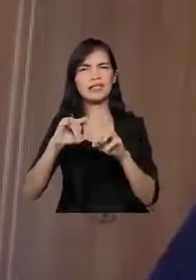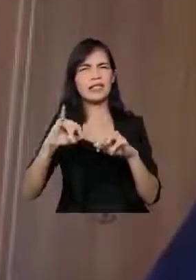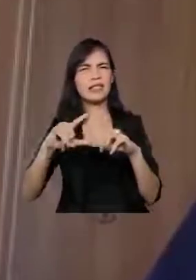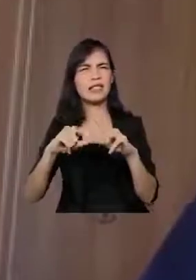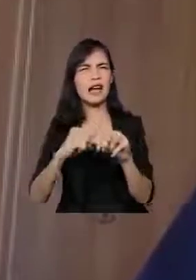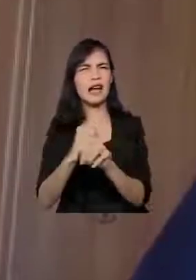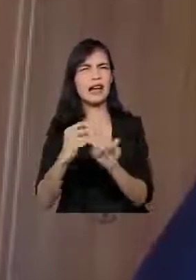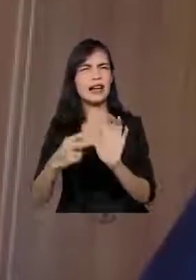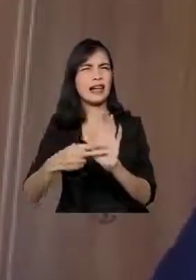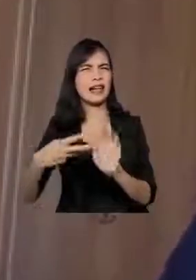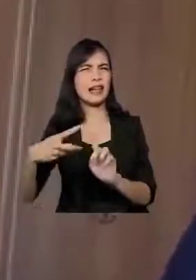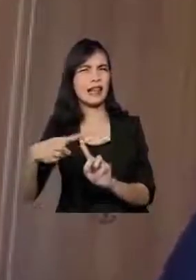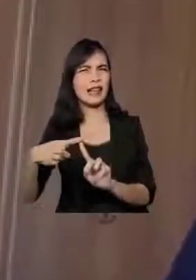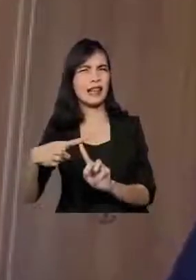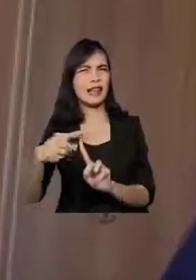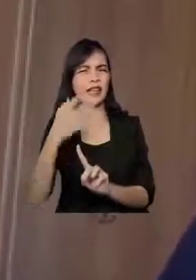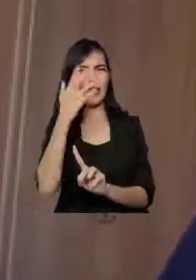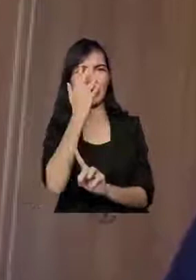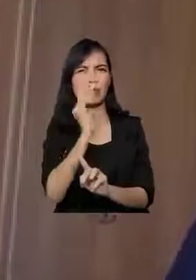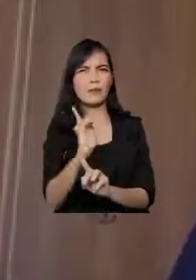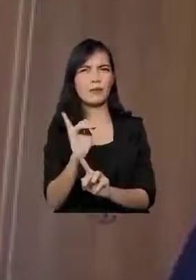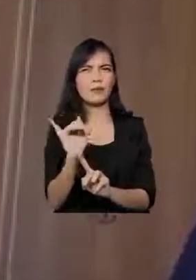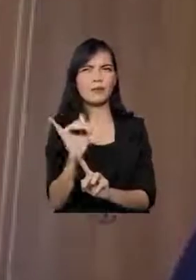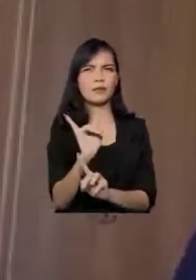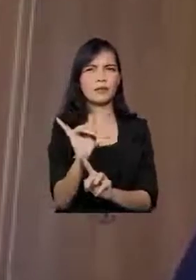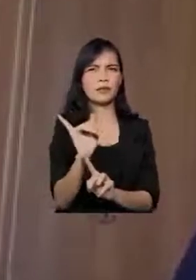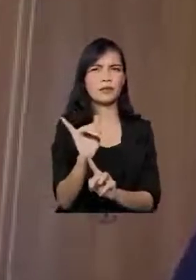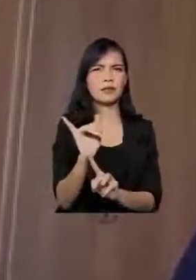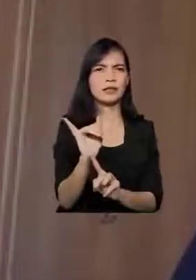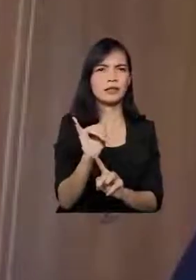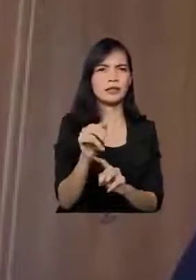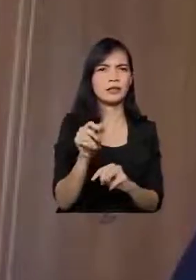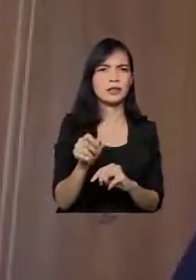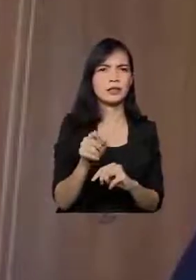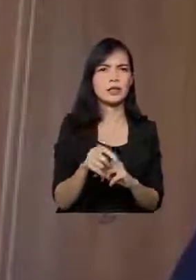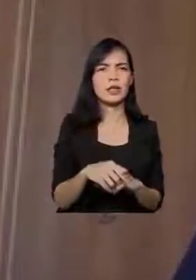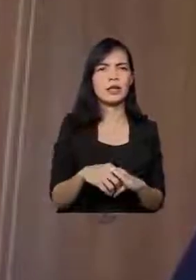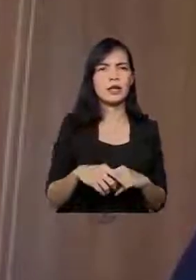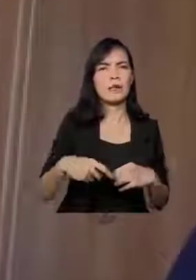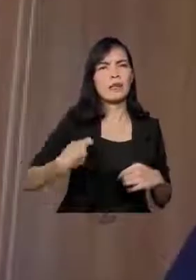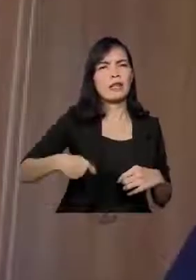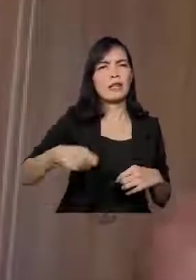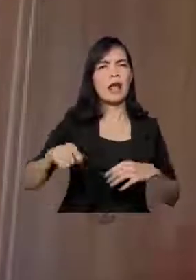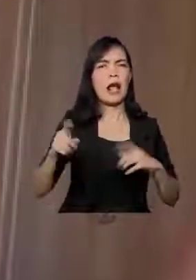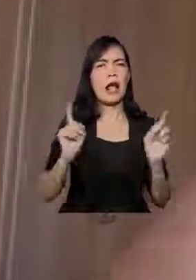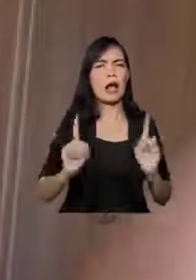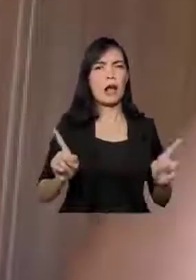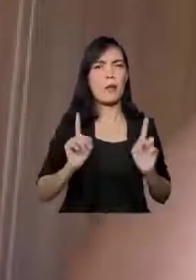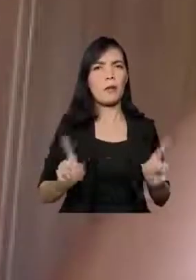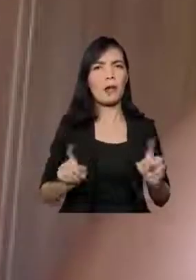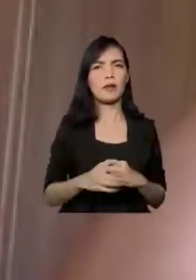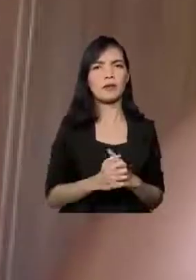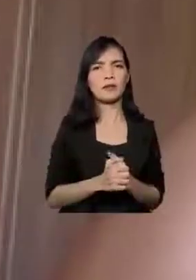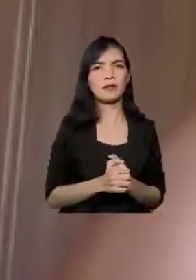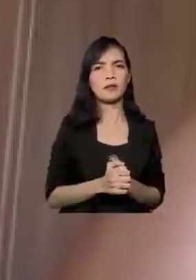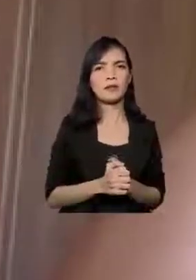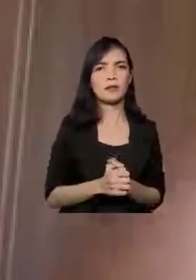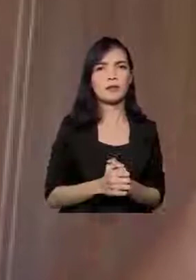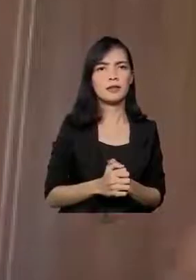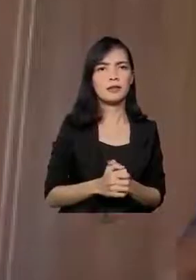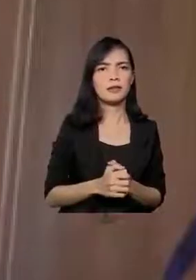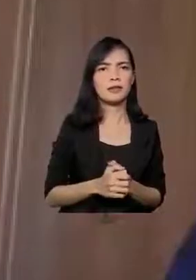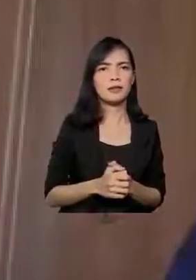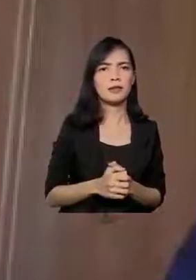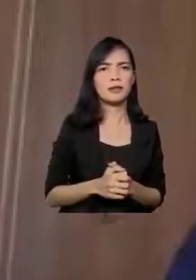kira-kira mirip dengan gabungan antara MUI dan dan kementerian agama lagi itu karena itu adalah institusi pemerintahan